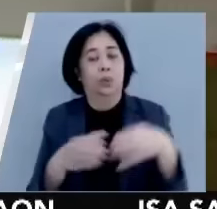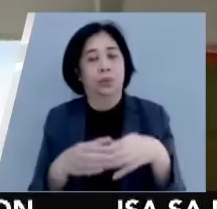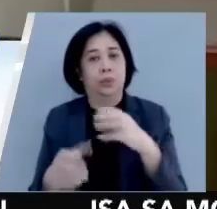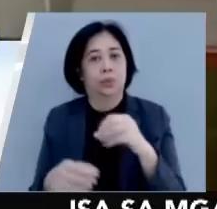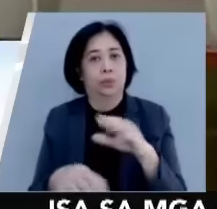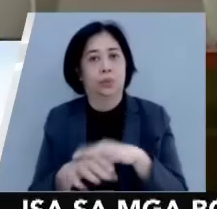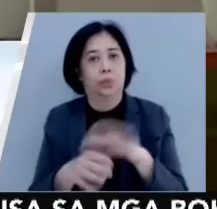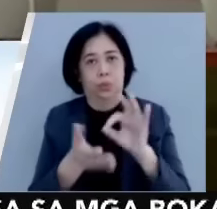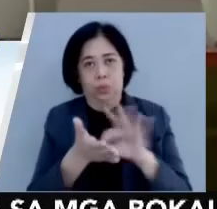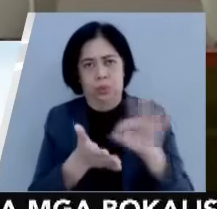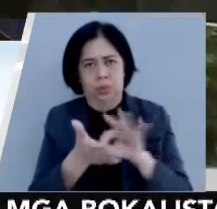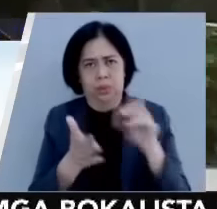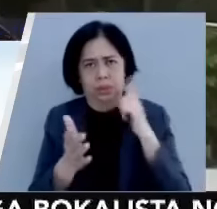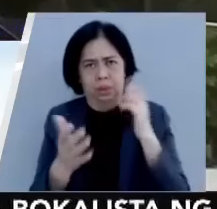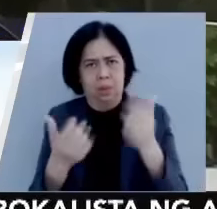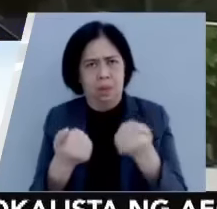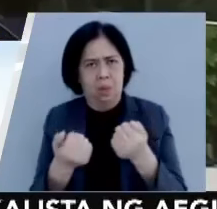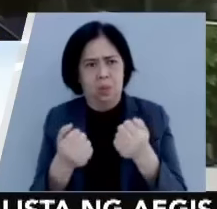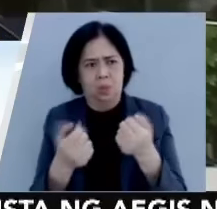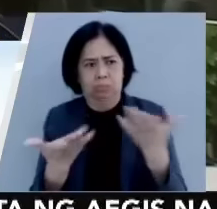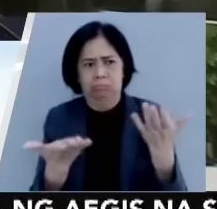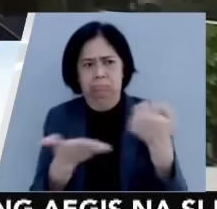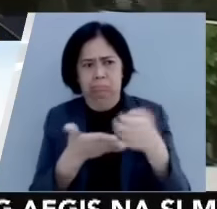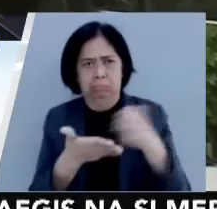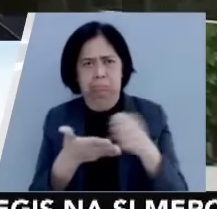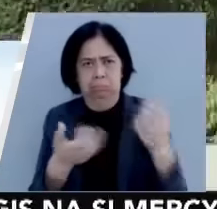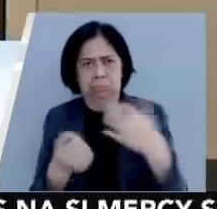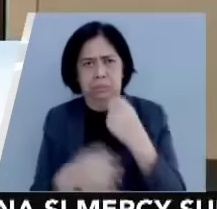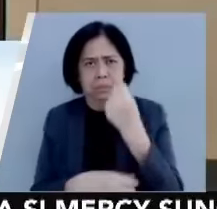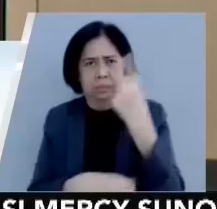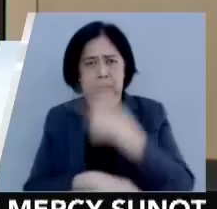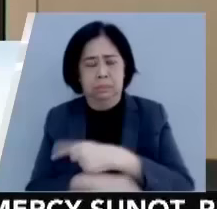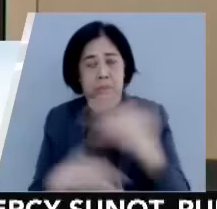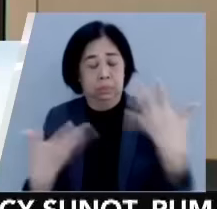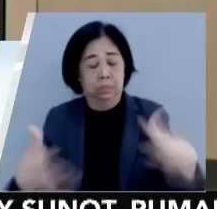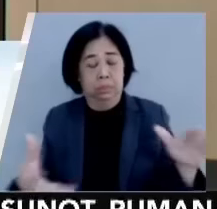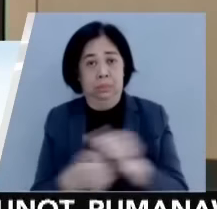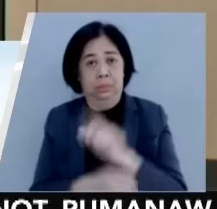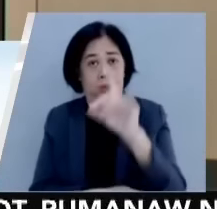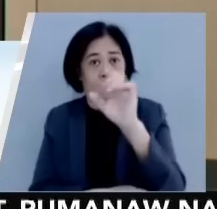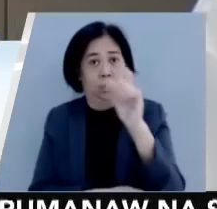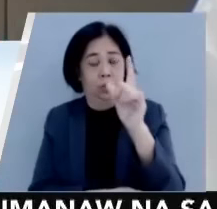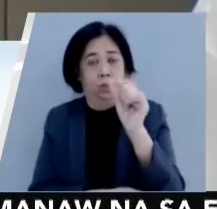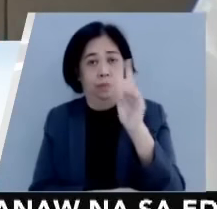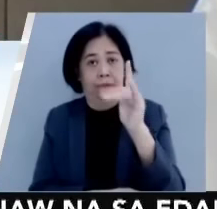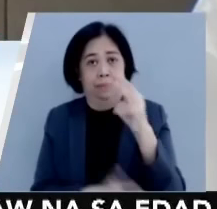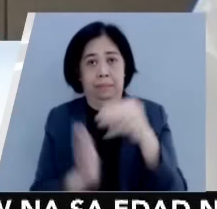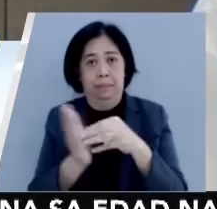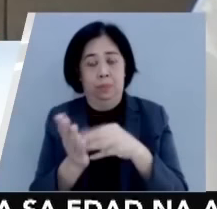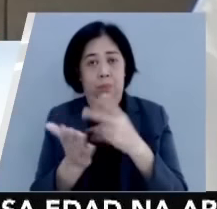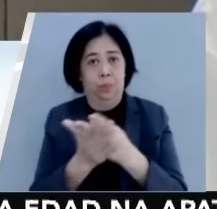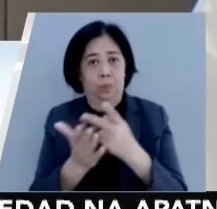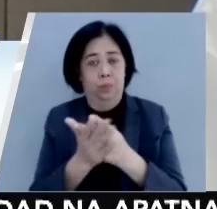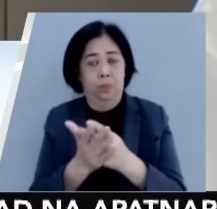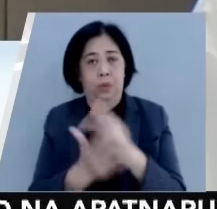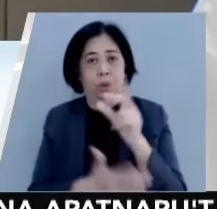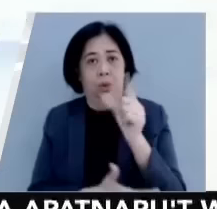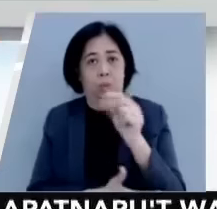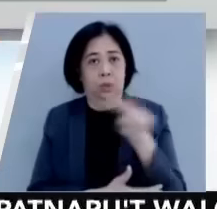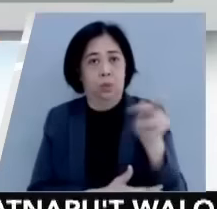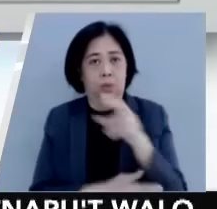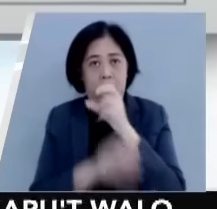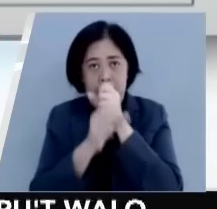kung paano nila ginastos sa loob ng 11 araw ang 125 million peso 2022 confidential